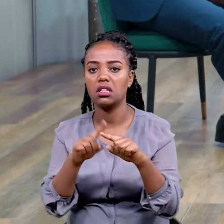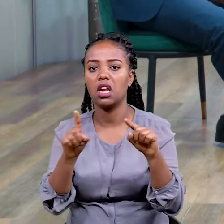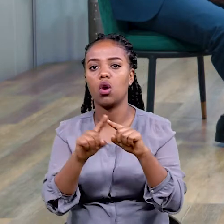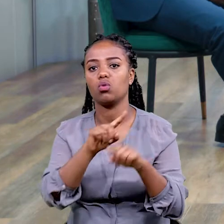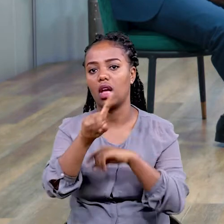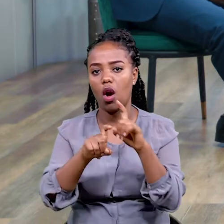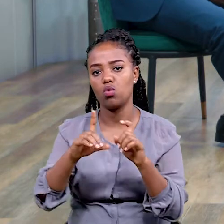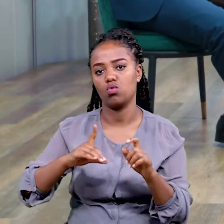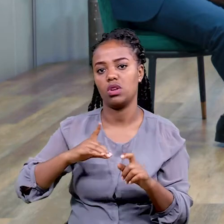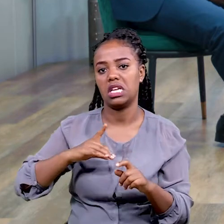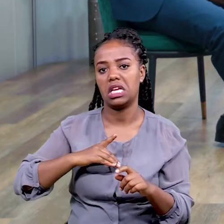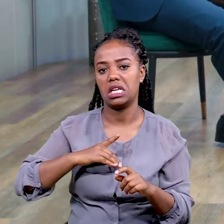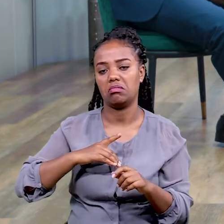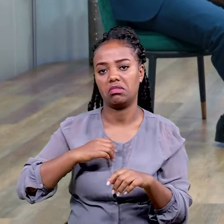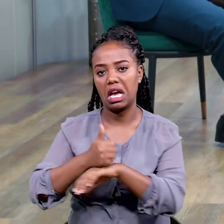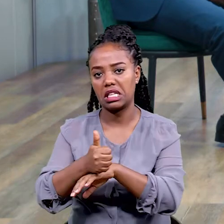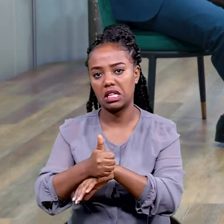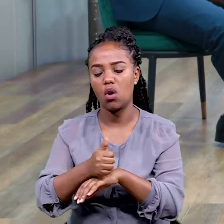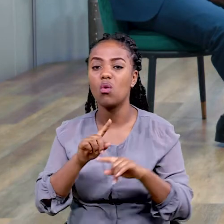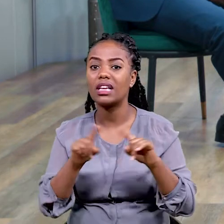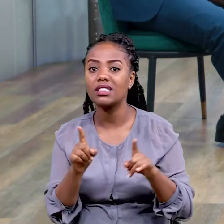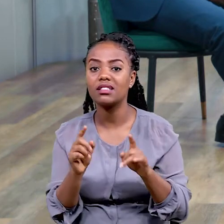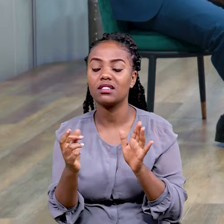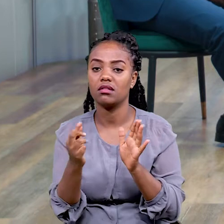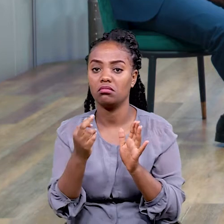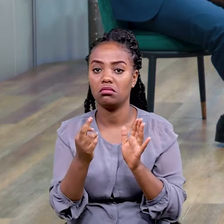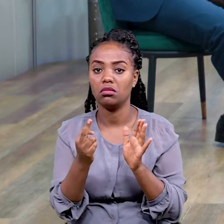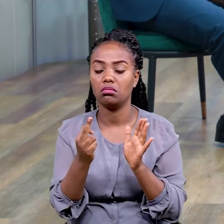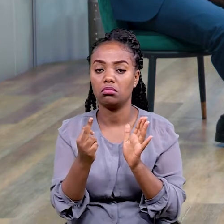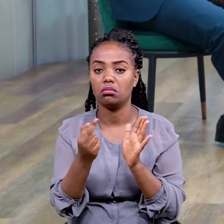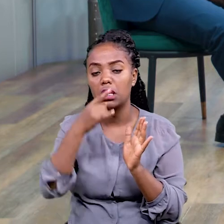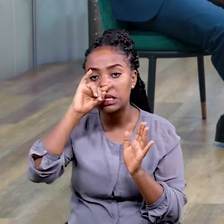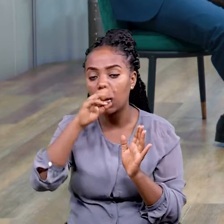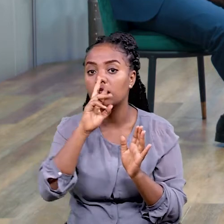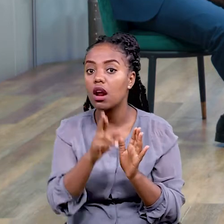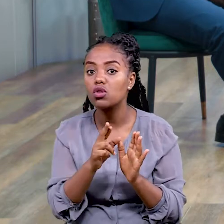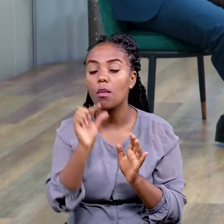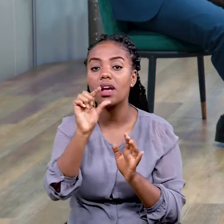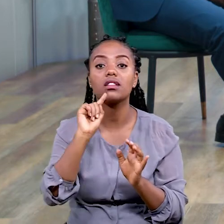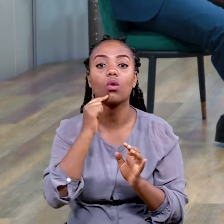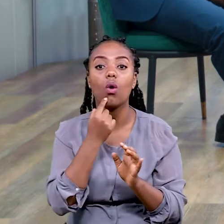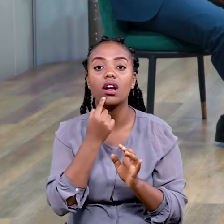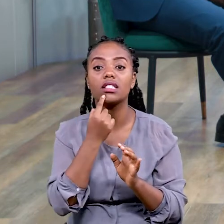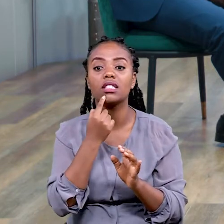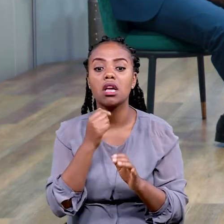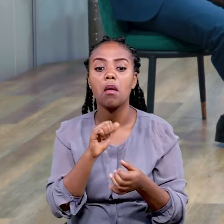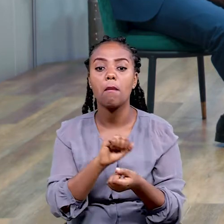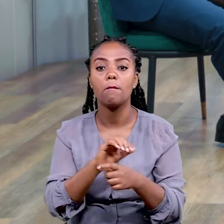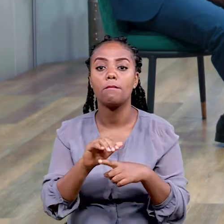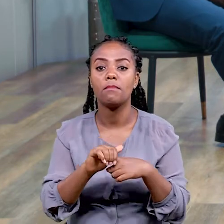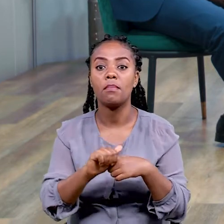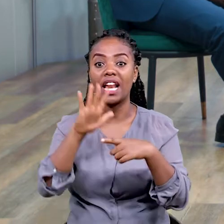ይከሰሳሉ። ህጉ እንዲፈታ አይፈልግም። በአንድ በኩል ህጻናት ናቸው። ቢያንስ እንኳን መልቀቅ አግባብ እንኳን